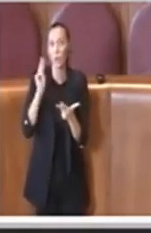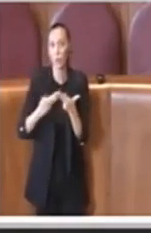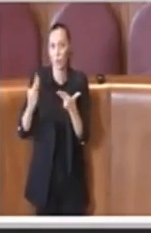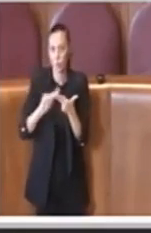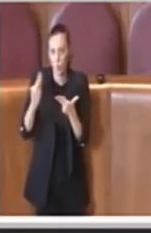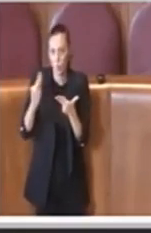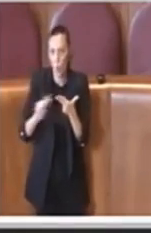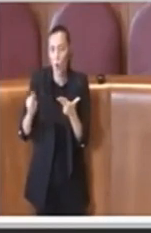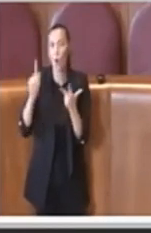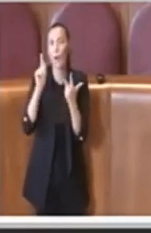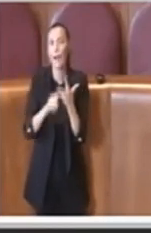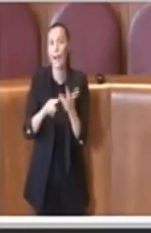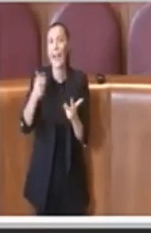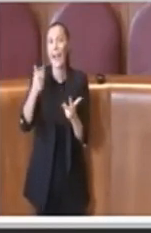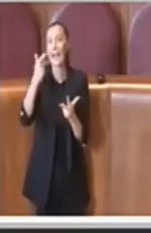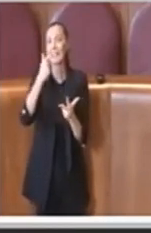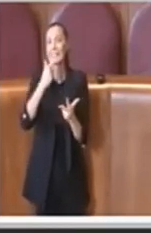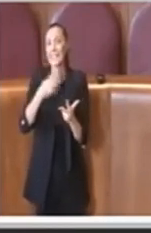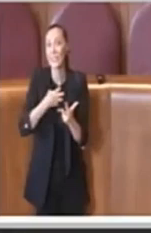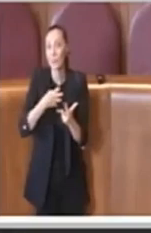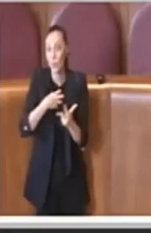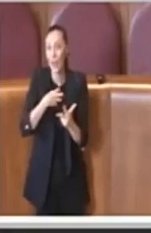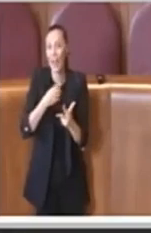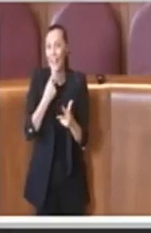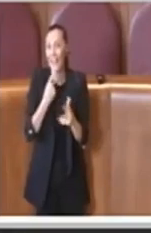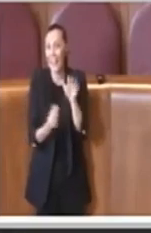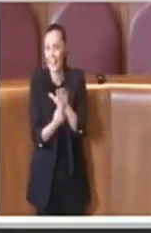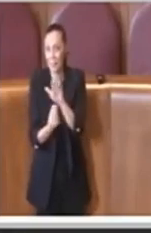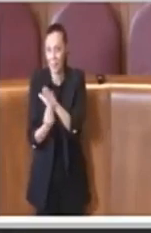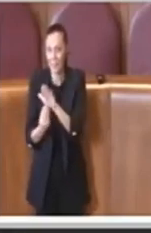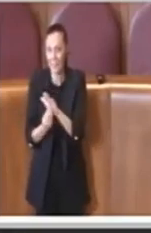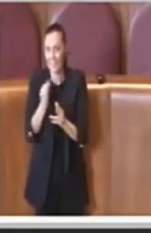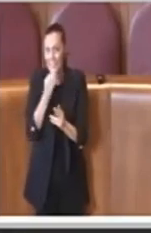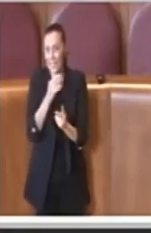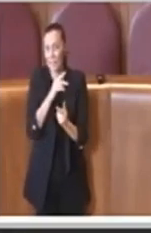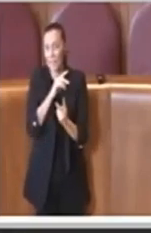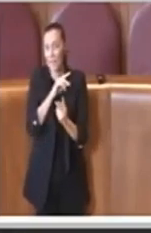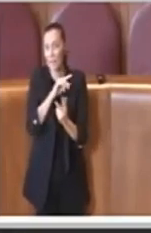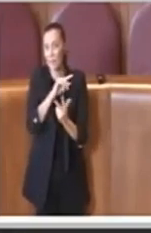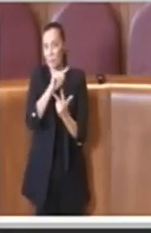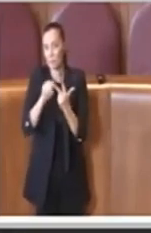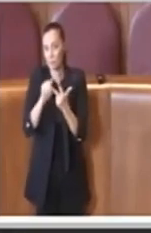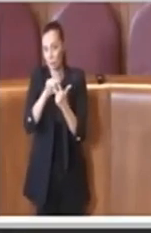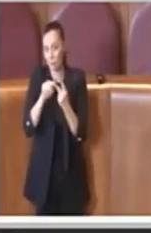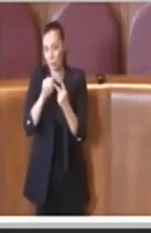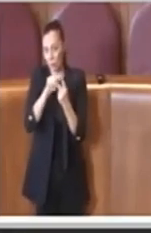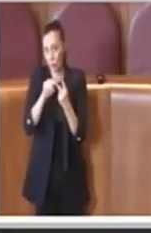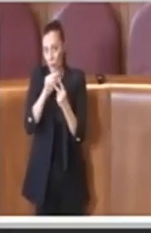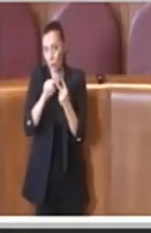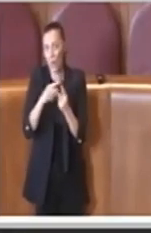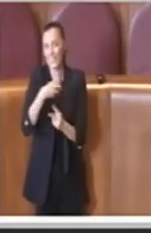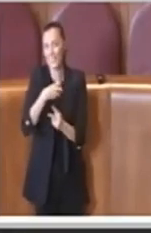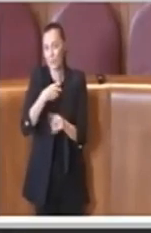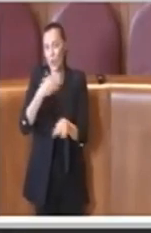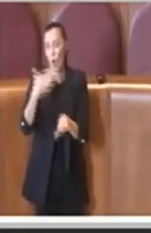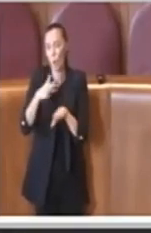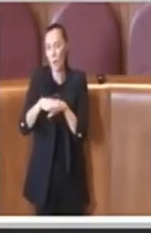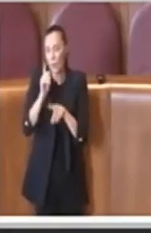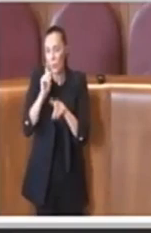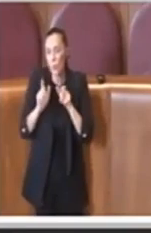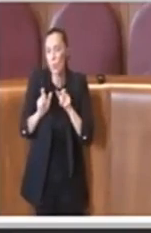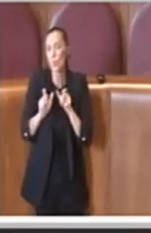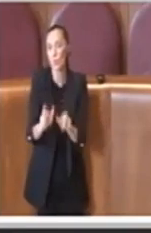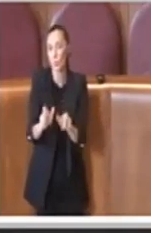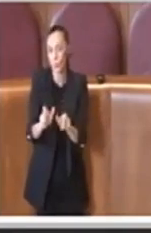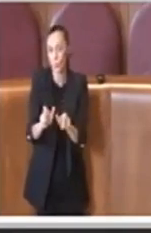l'assessorato al personale Quindi due assessori diciamo competenti per materia ad avviare